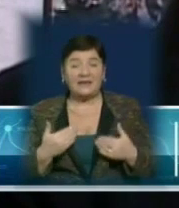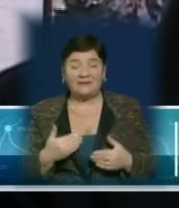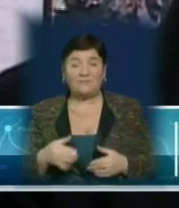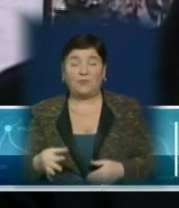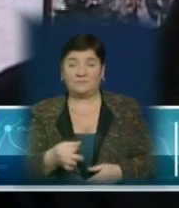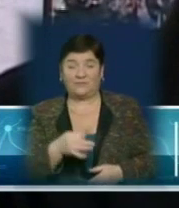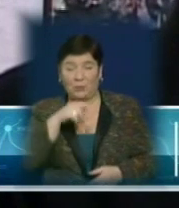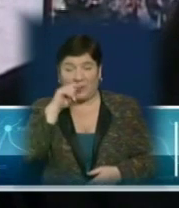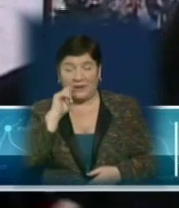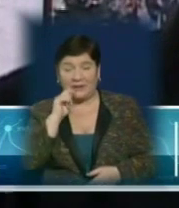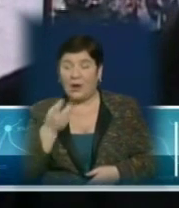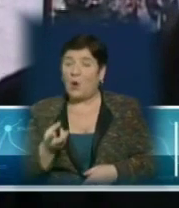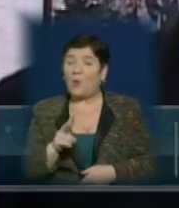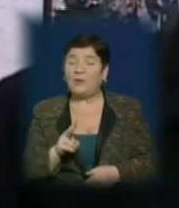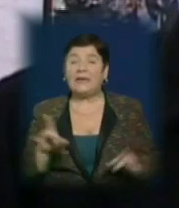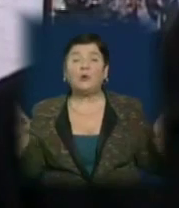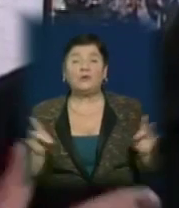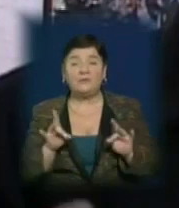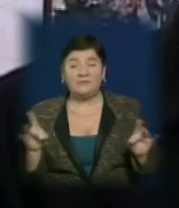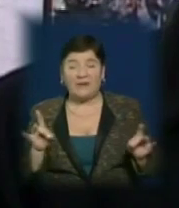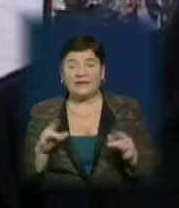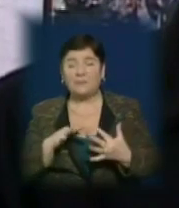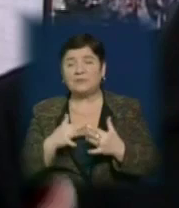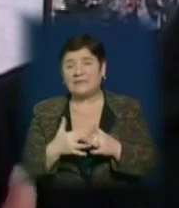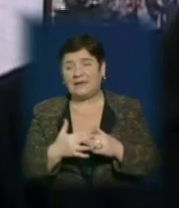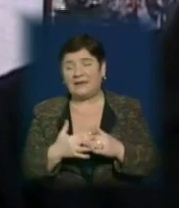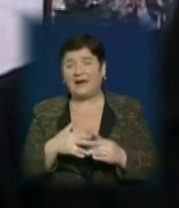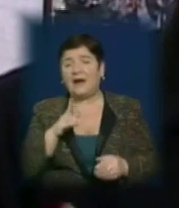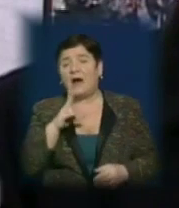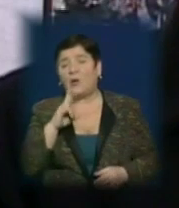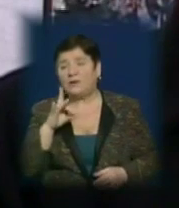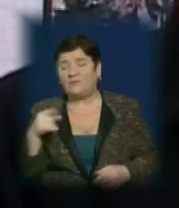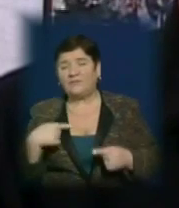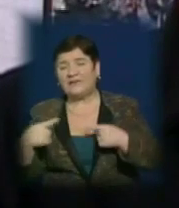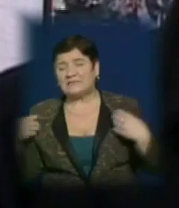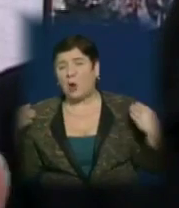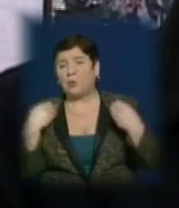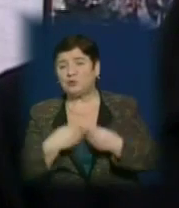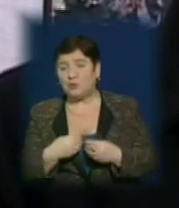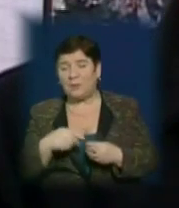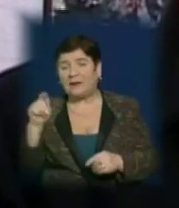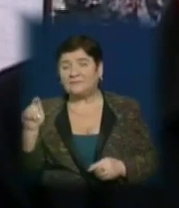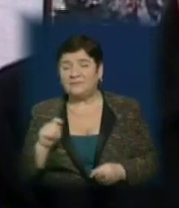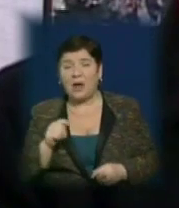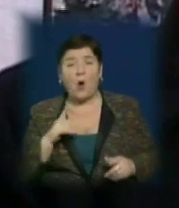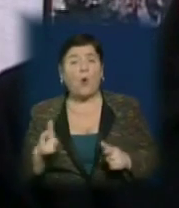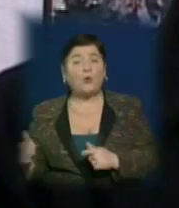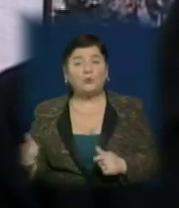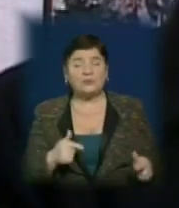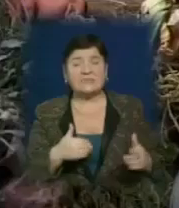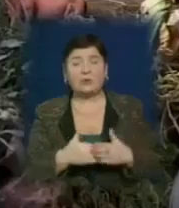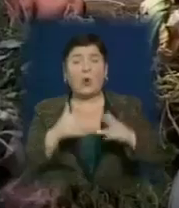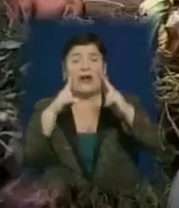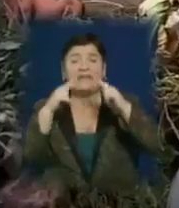України. Ходять колядувати, по селах грають вертепи в різних цікавих костюмах. В костьолах з радістю готуються до